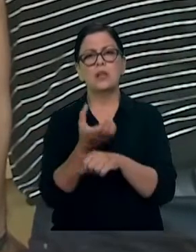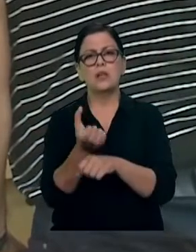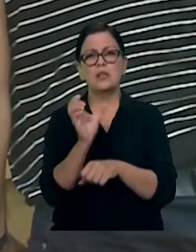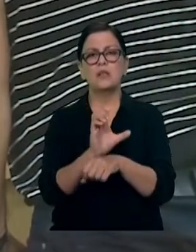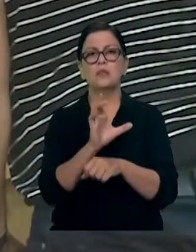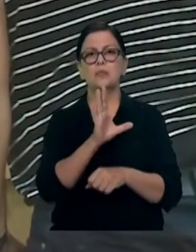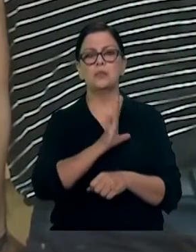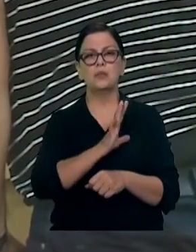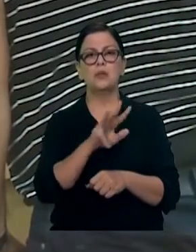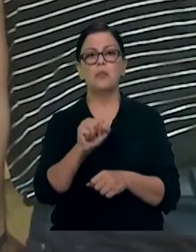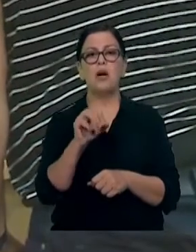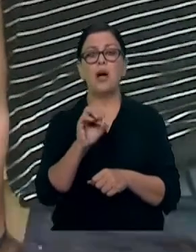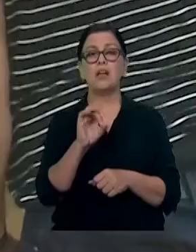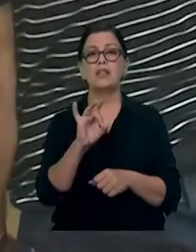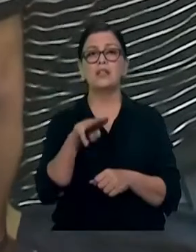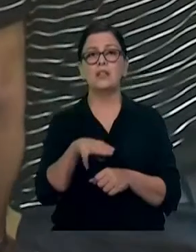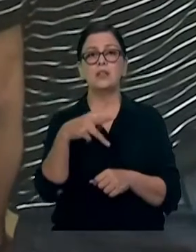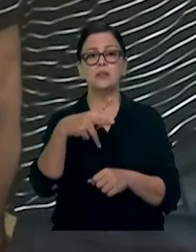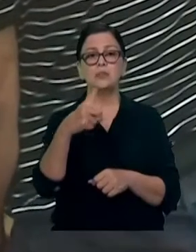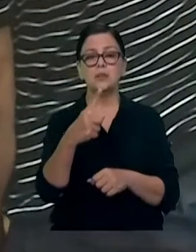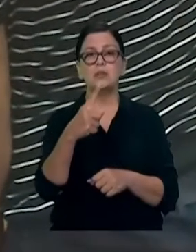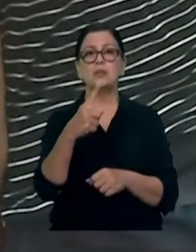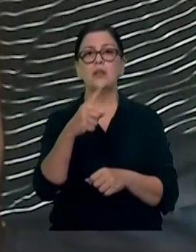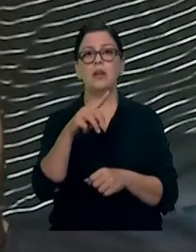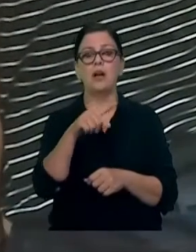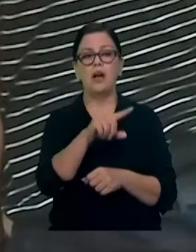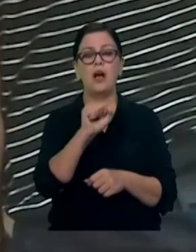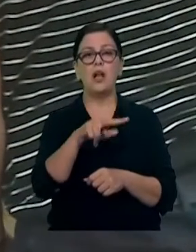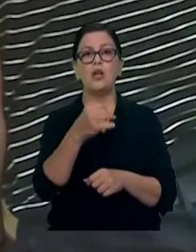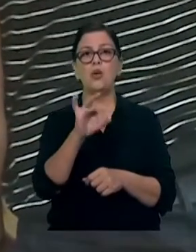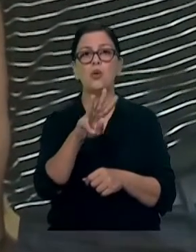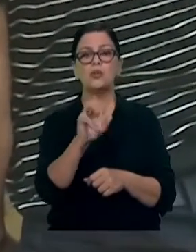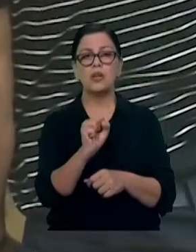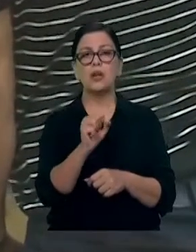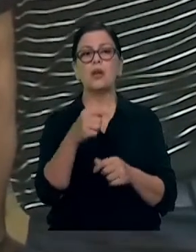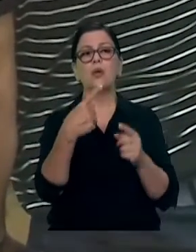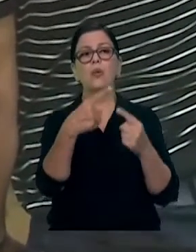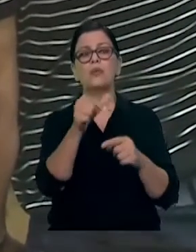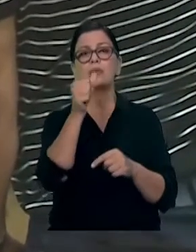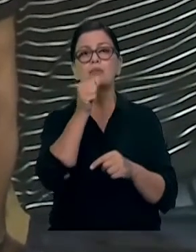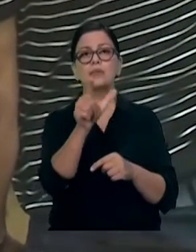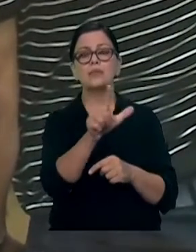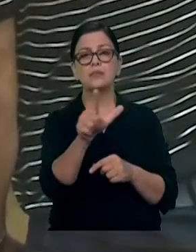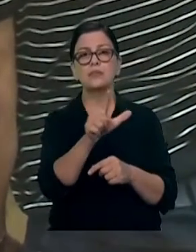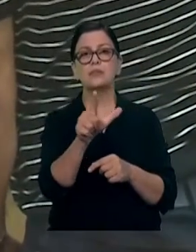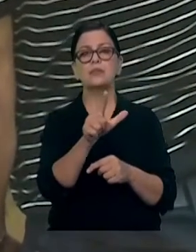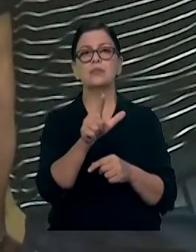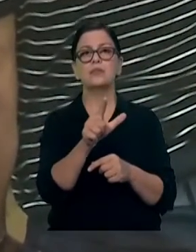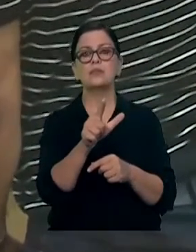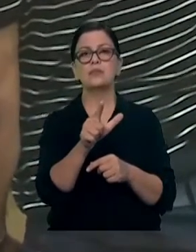Mart ayının 21-i günü mənim gözümü çıxarılanda Lyoşa'nın doğru ikisi de türmədə oldu. Onlar ki,